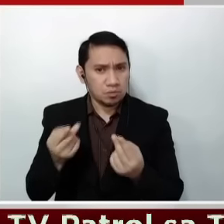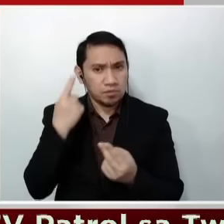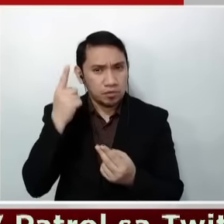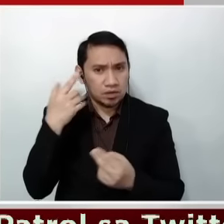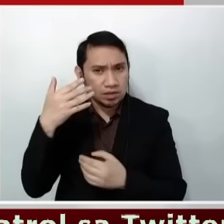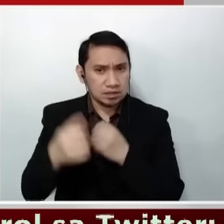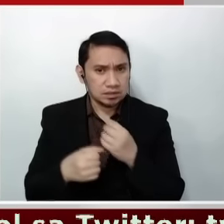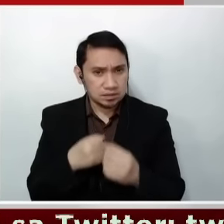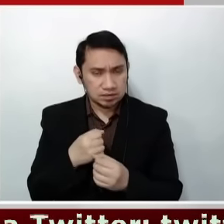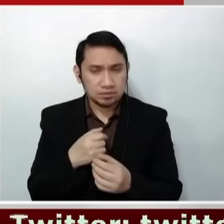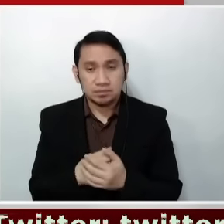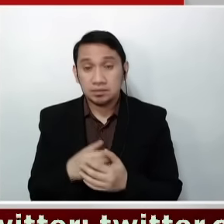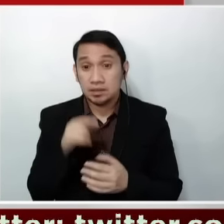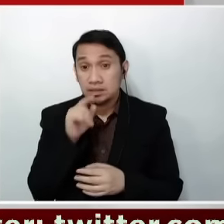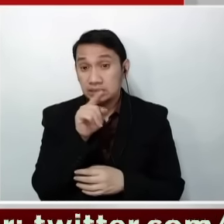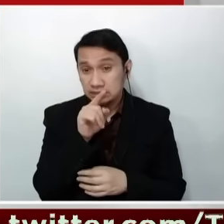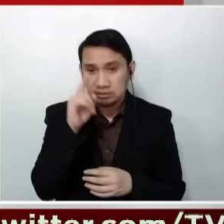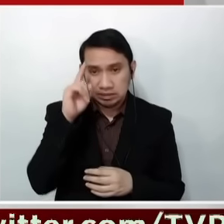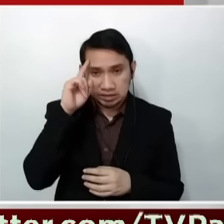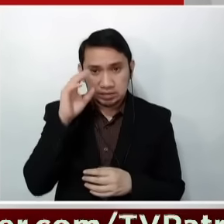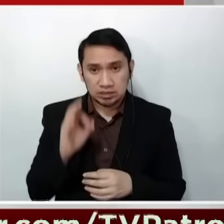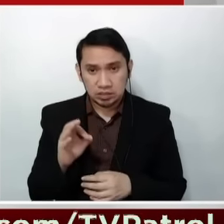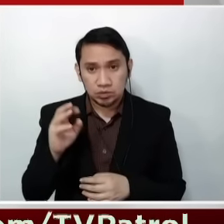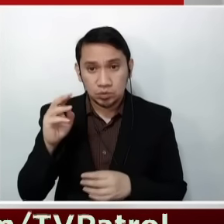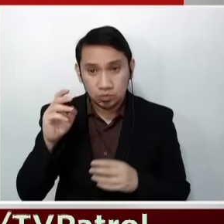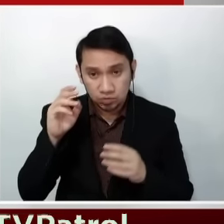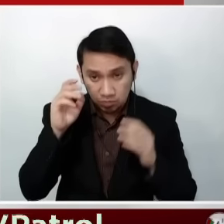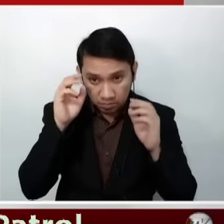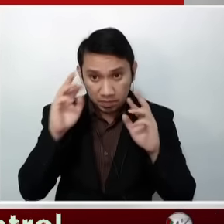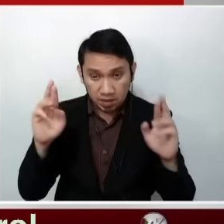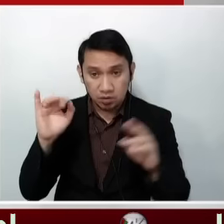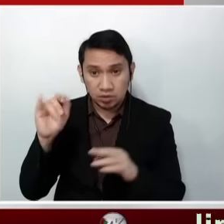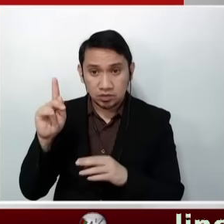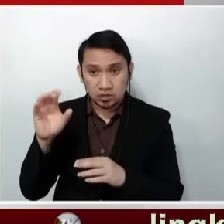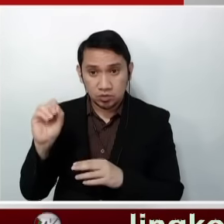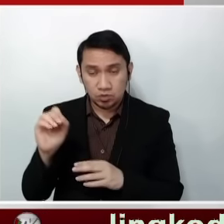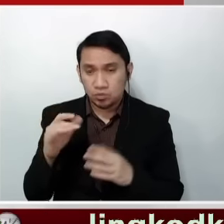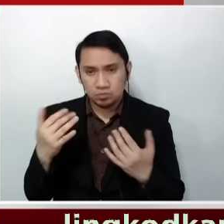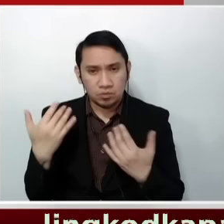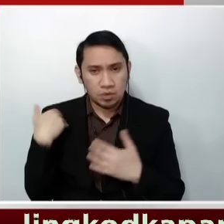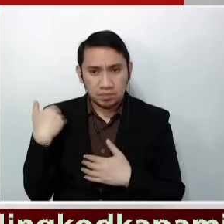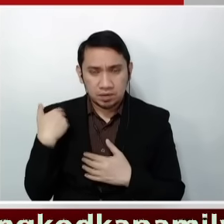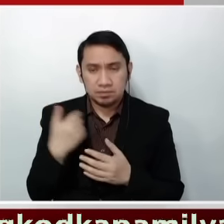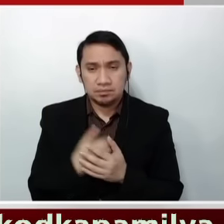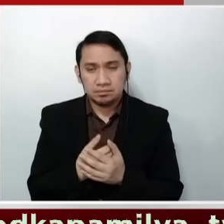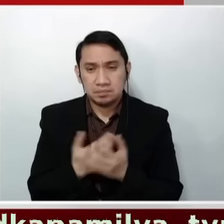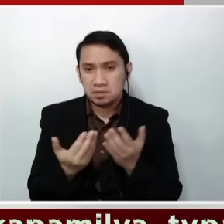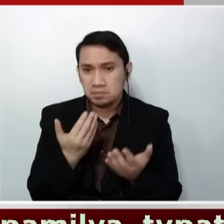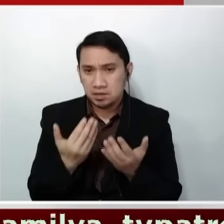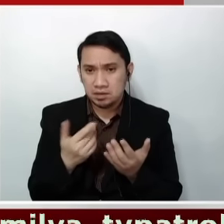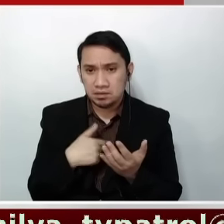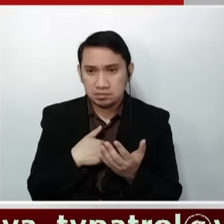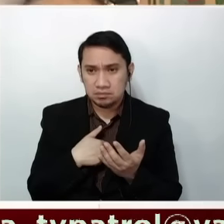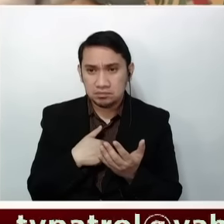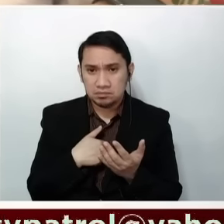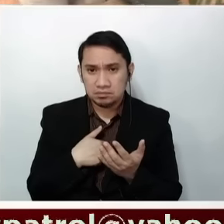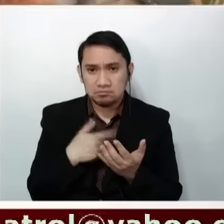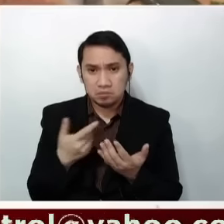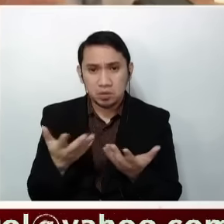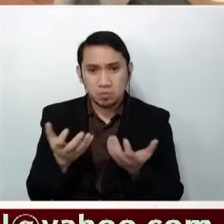of mayors ko at the moment is still up in the air. He may opt to run for mayor re-election after